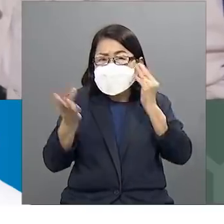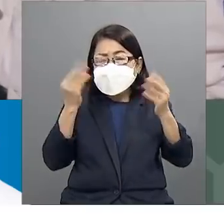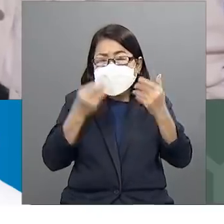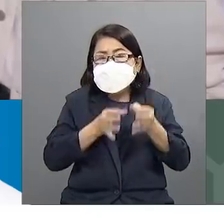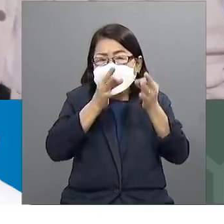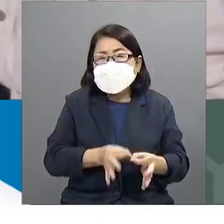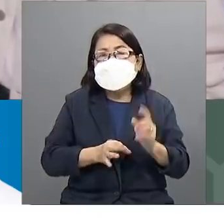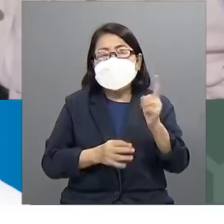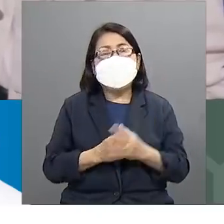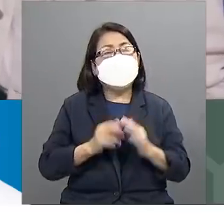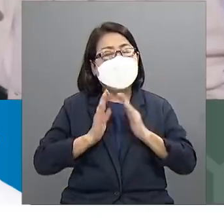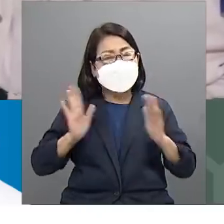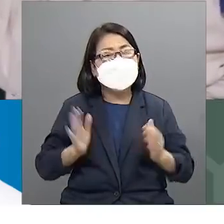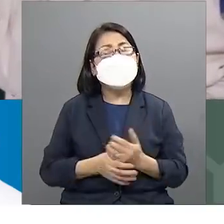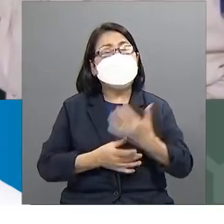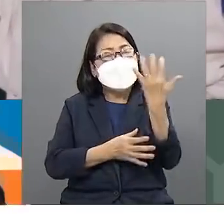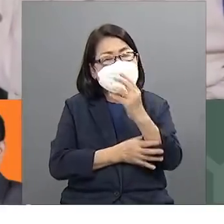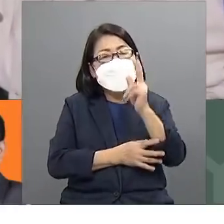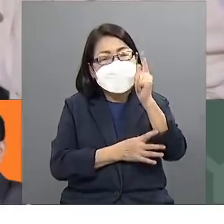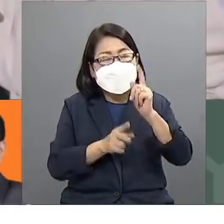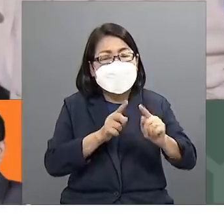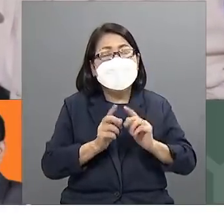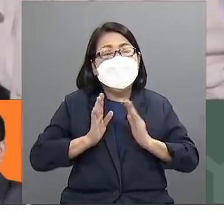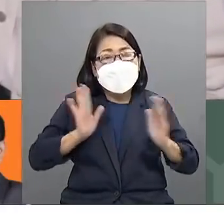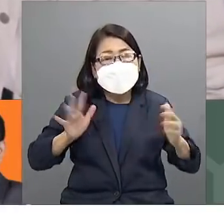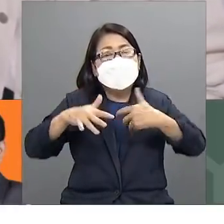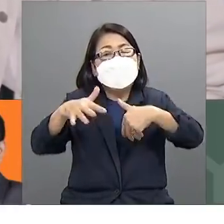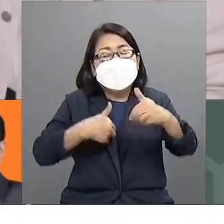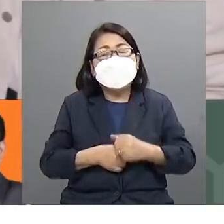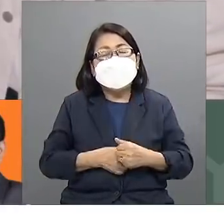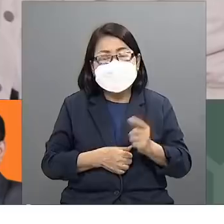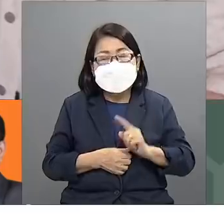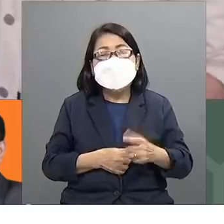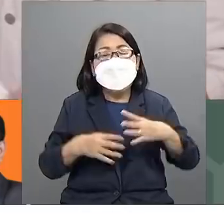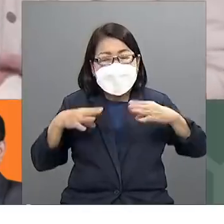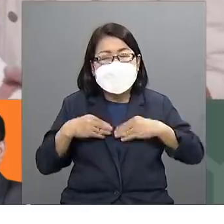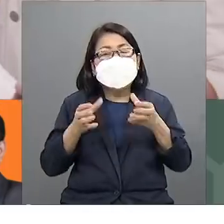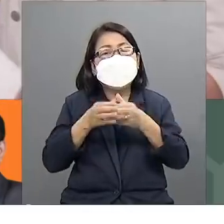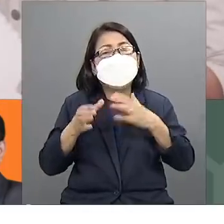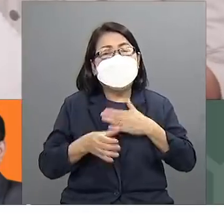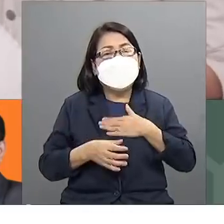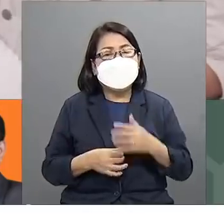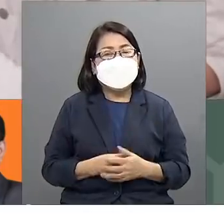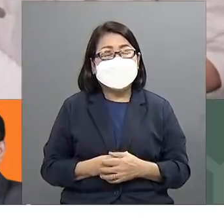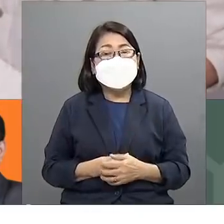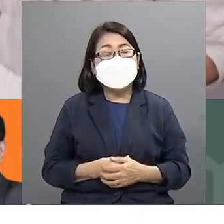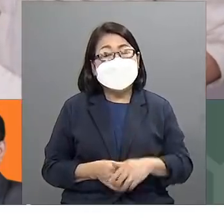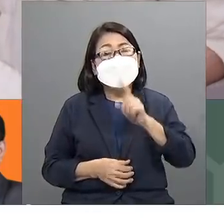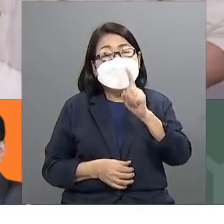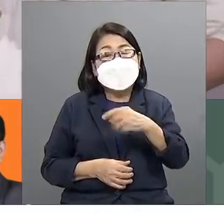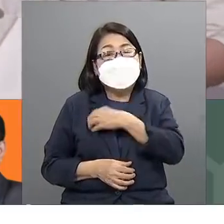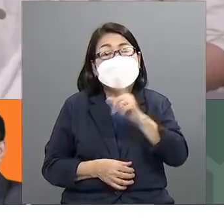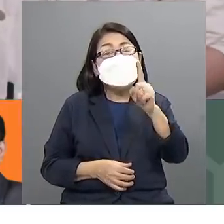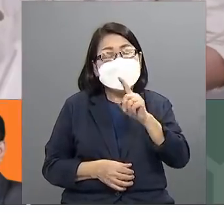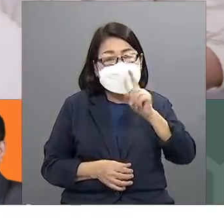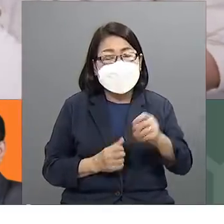สโมสรแล้วก็ขอบคุณประชาชนที่ได้ฟังนะครับแนวคิดของของผมนะครับพระเจ้าไปหมดเลยตลอดครับพรุ่งนี้คุณวิโรจน์กับพาก้าวไกลยมาตลอด